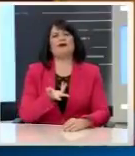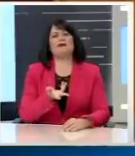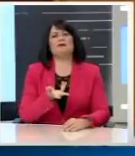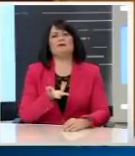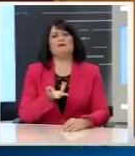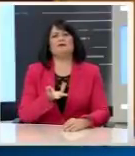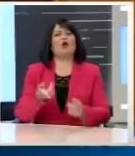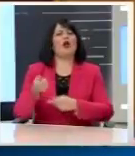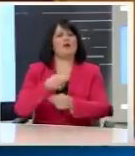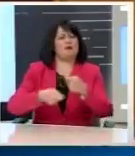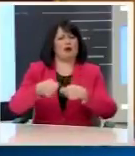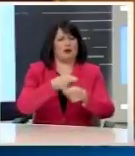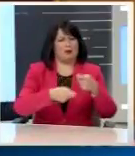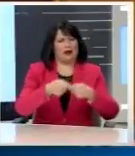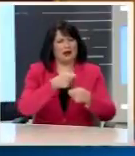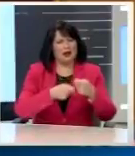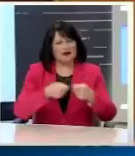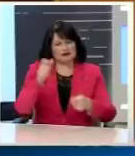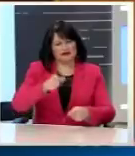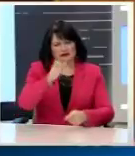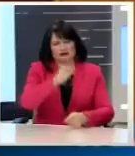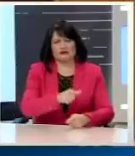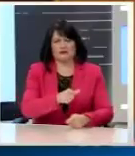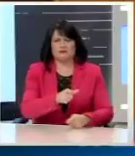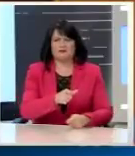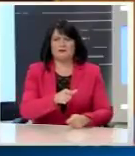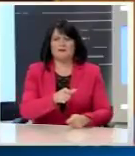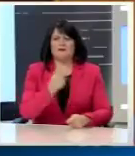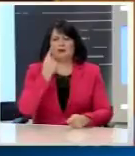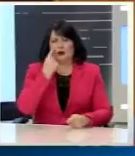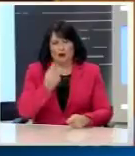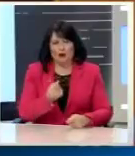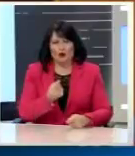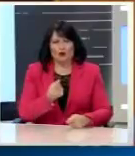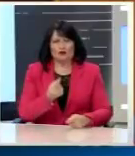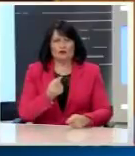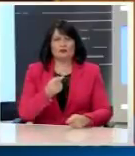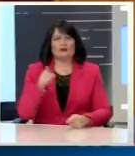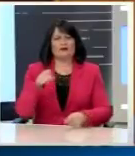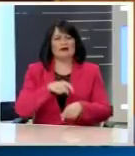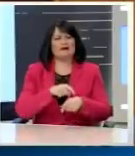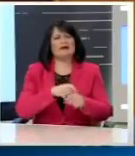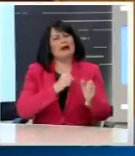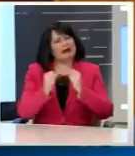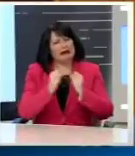κάθε επιχειρηματίας που βλέπουμε το τελευταίο διάστημα σε μια εποχή κρίσης του τύπου,